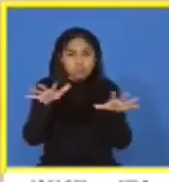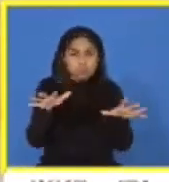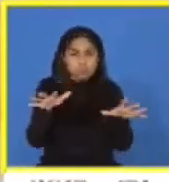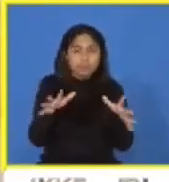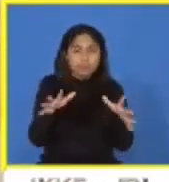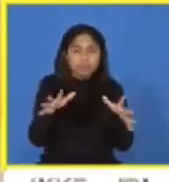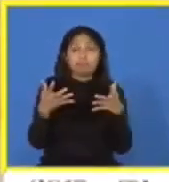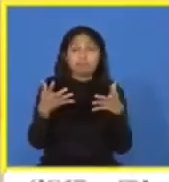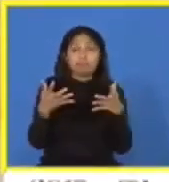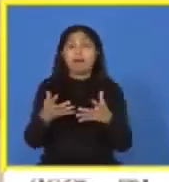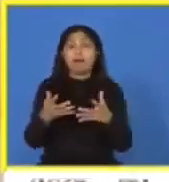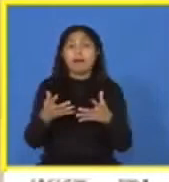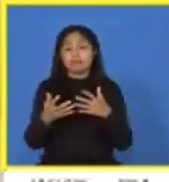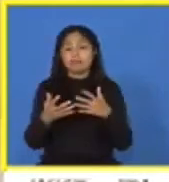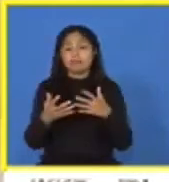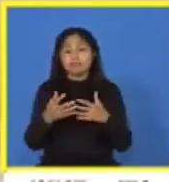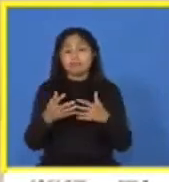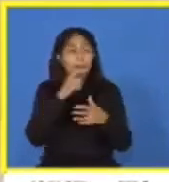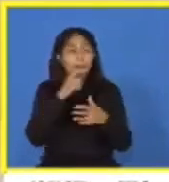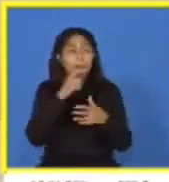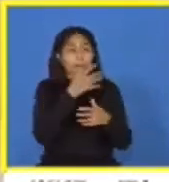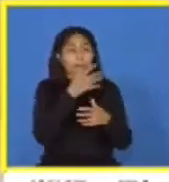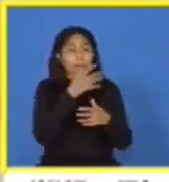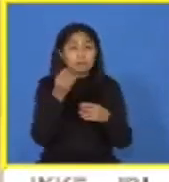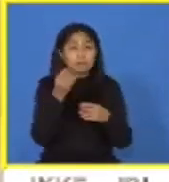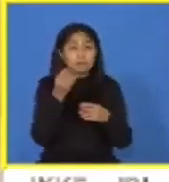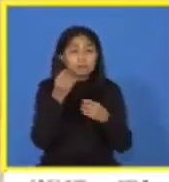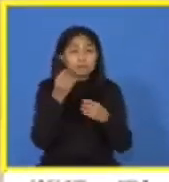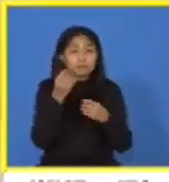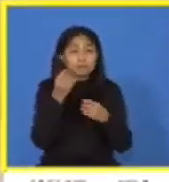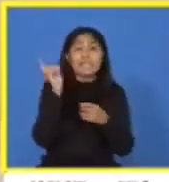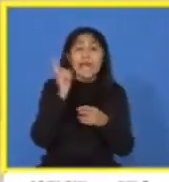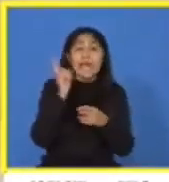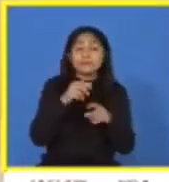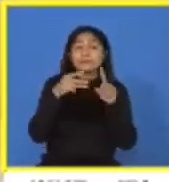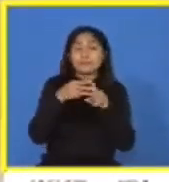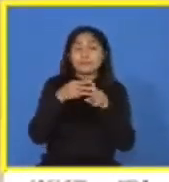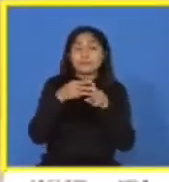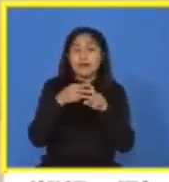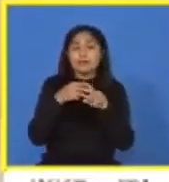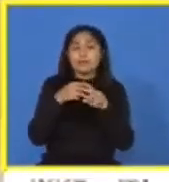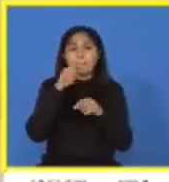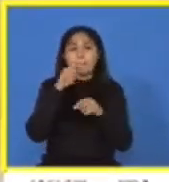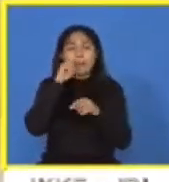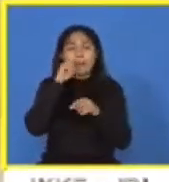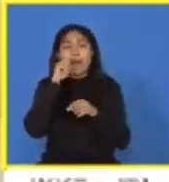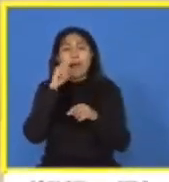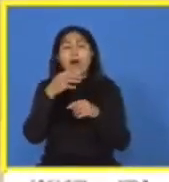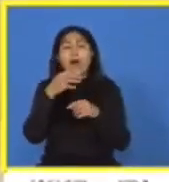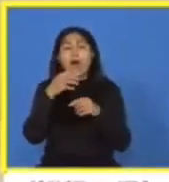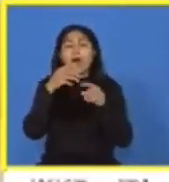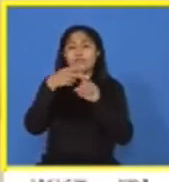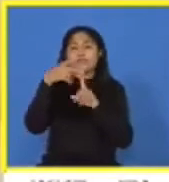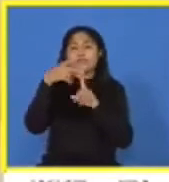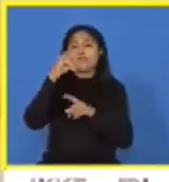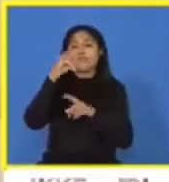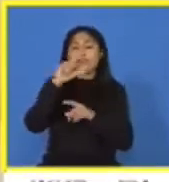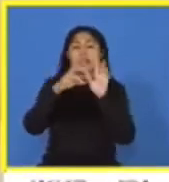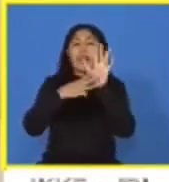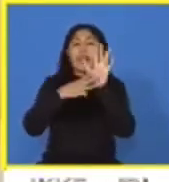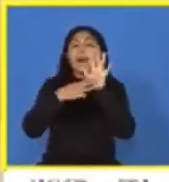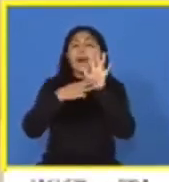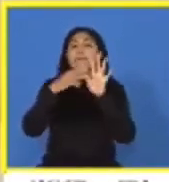memang Pak Filmon dari bidang yang sedikit berbeda. Pak Filmon lebih mengarah ke promosi, tapi paling